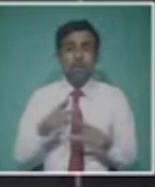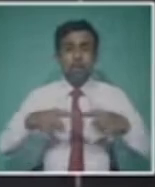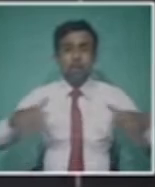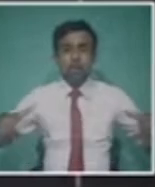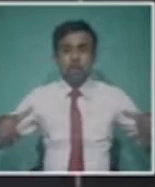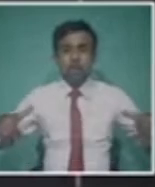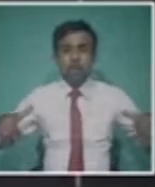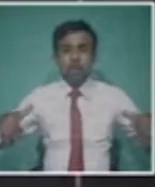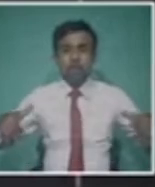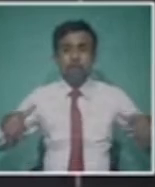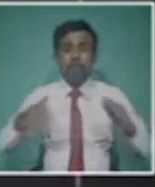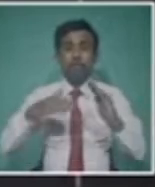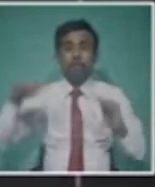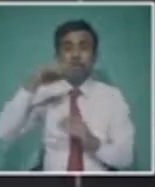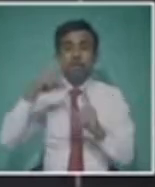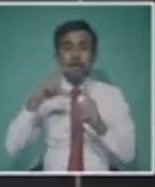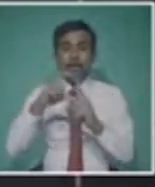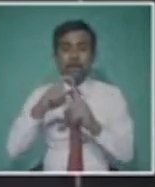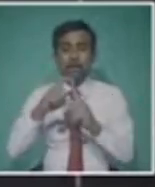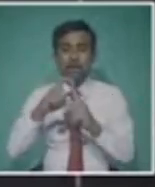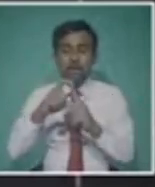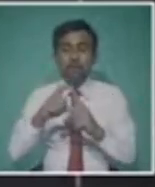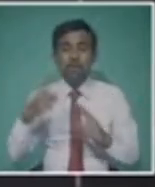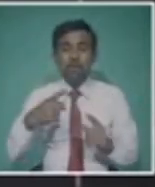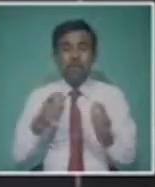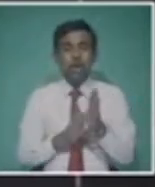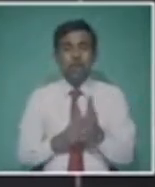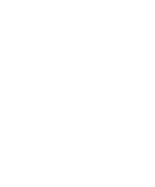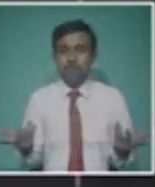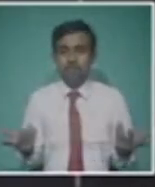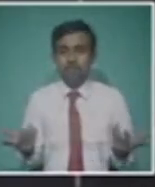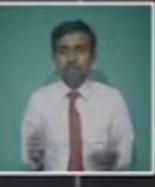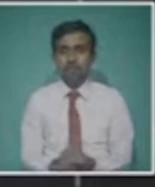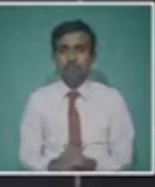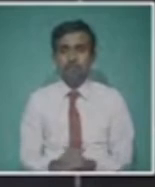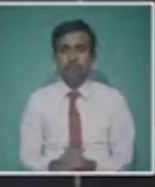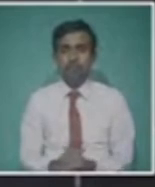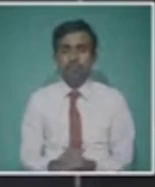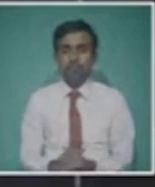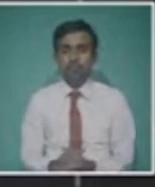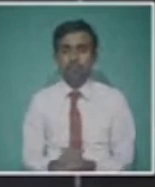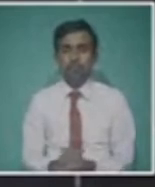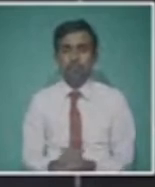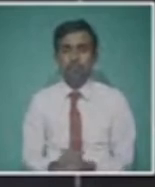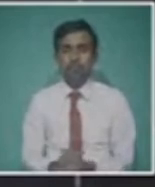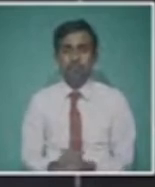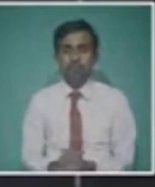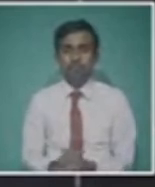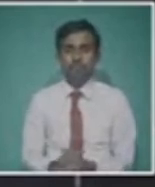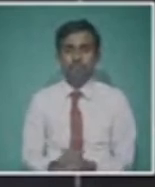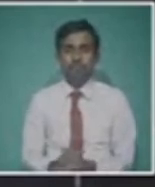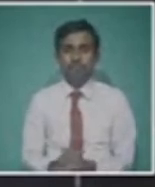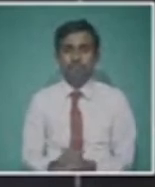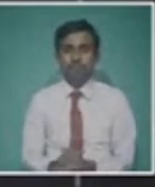වන උසස් අධ්‍යාපන ආයතනයකට මෙන්ම අනුව්‍යවස්ථාවේ විධාන අදාළ නොවන්නේ මම ඒ පිළිබඳව ඔබතුමාලගේ අවධානය යොමු කරනවා ඒ වගේම